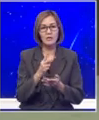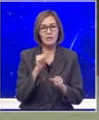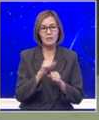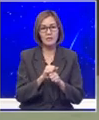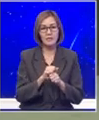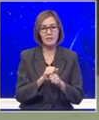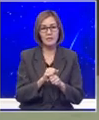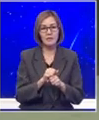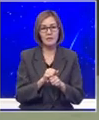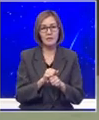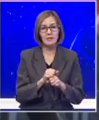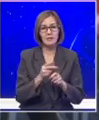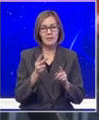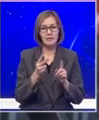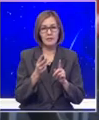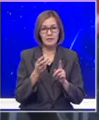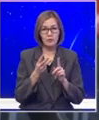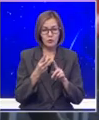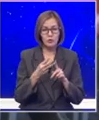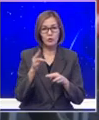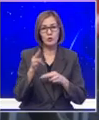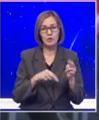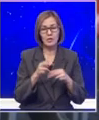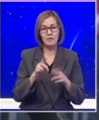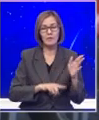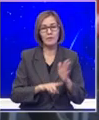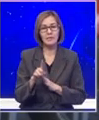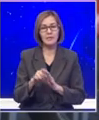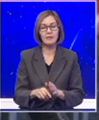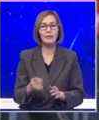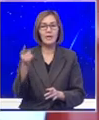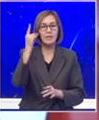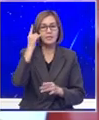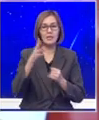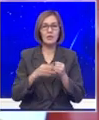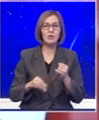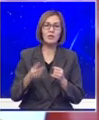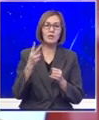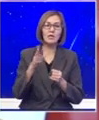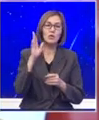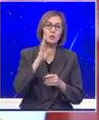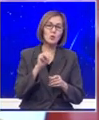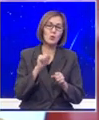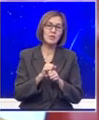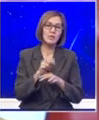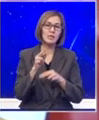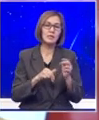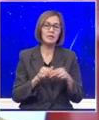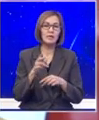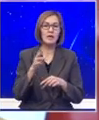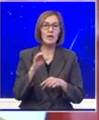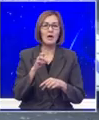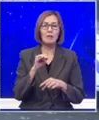и біреудің строительствосы басталады. Мақсат пен міндет межеленді. Саялы Сарқан ауданында биыл 2 су электр станциясынан бөлек